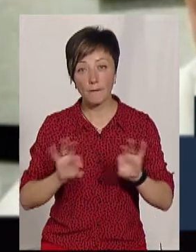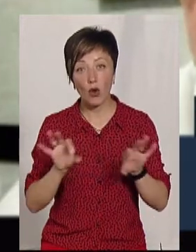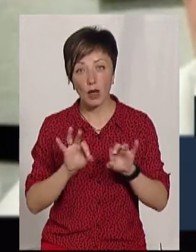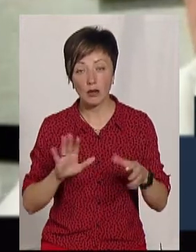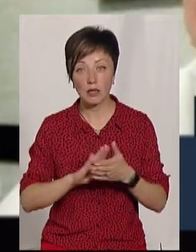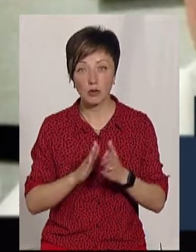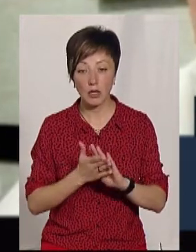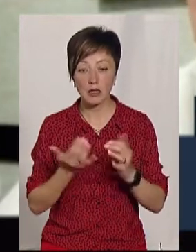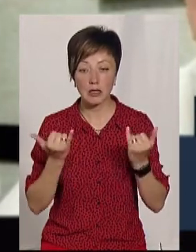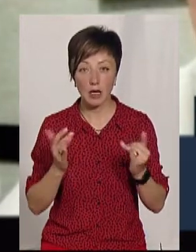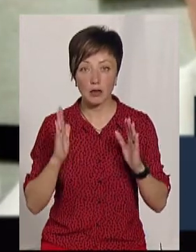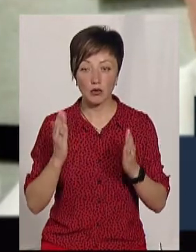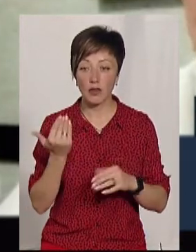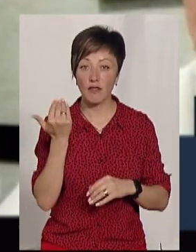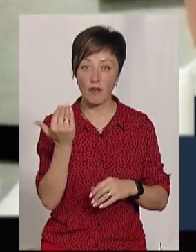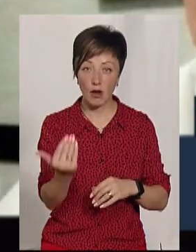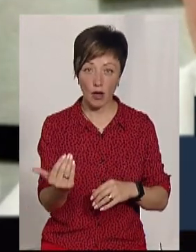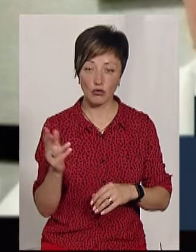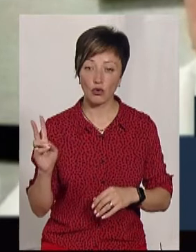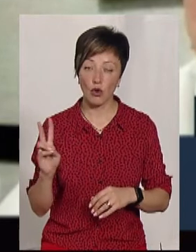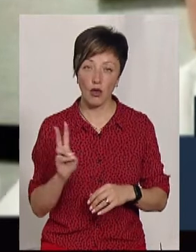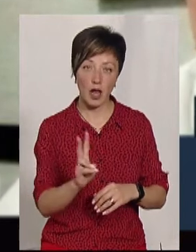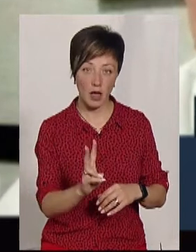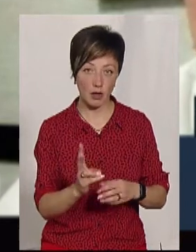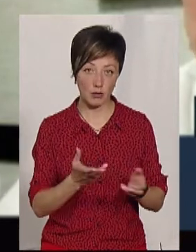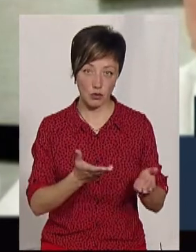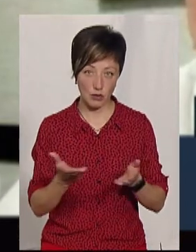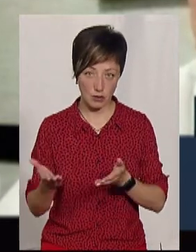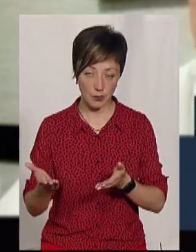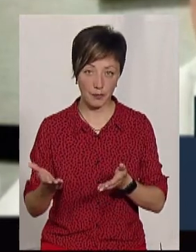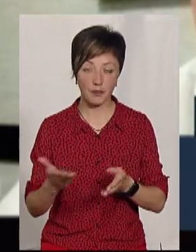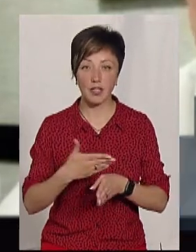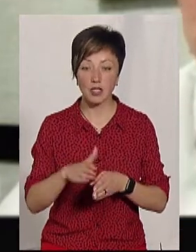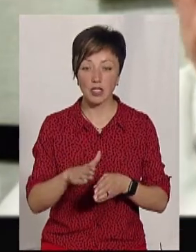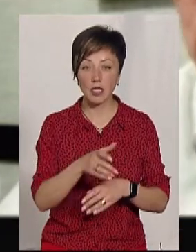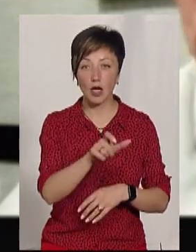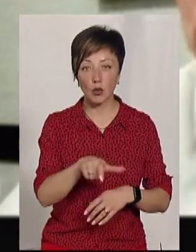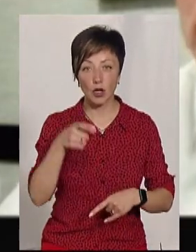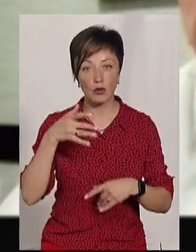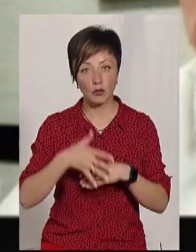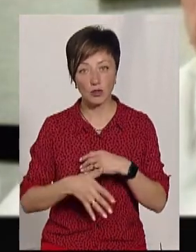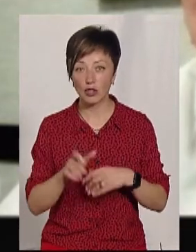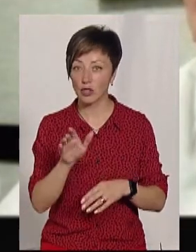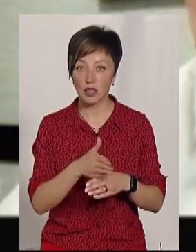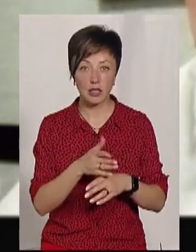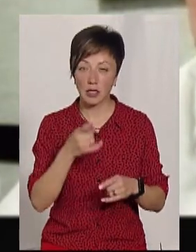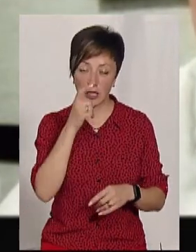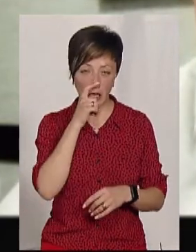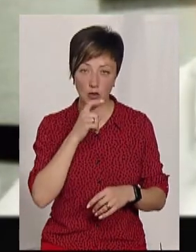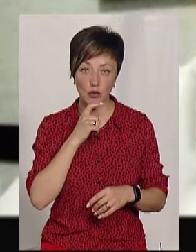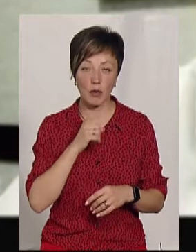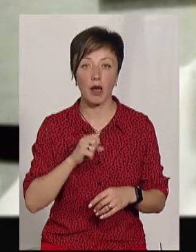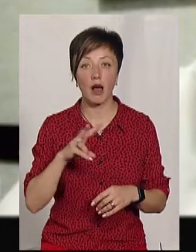пояснюють ситуацію, що от зараз буде йти ваш тролейбус. От частина людей розуміє, частина не